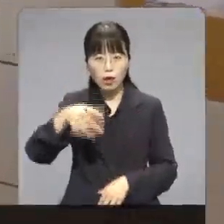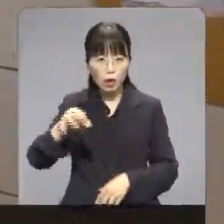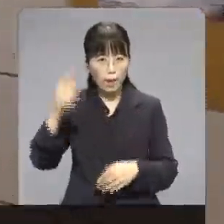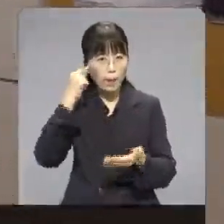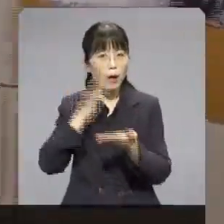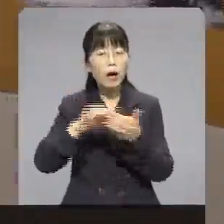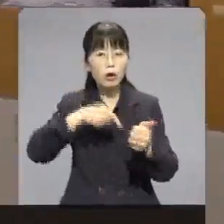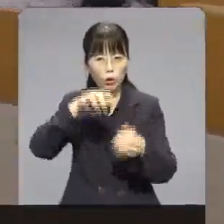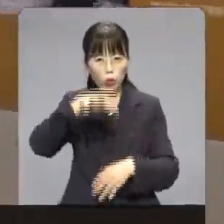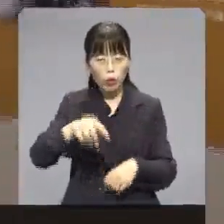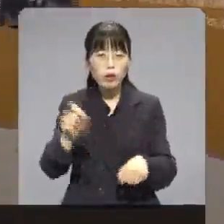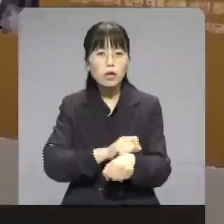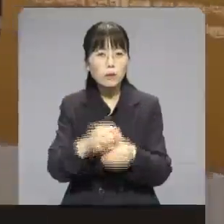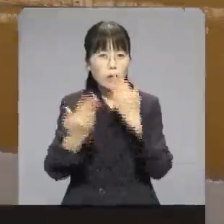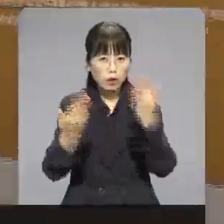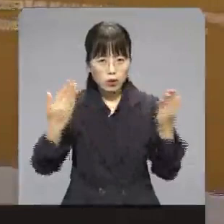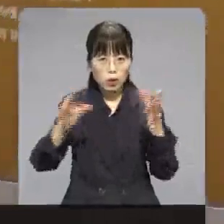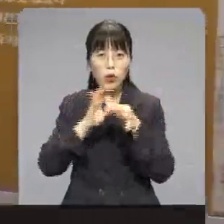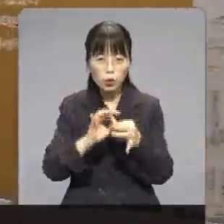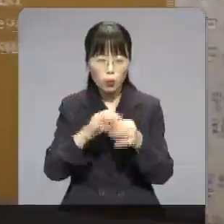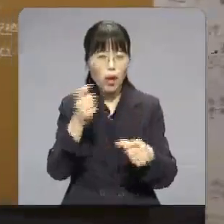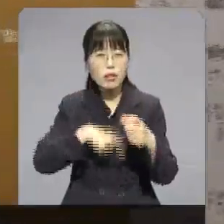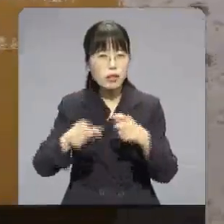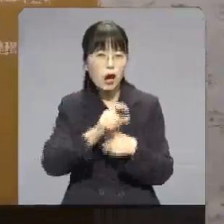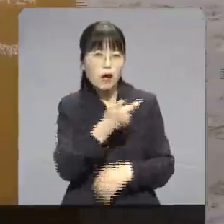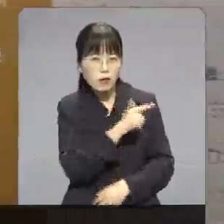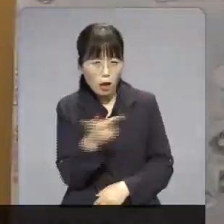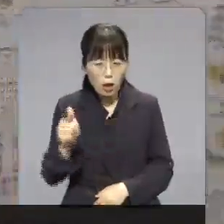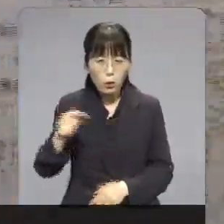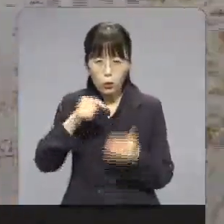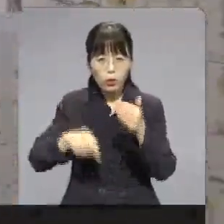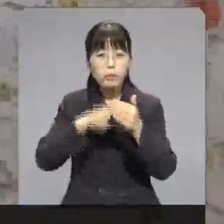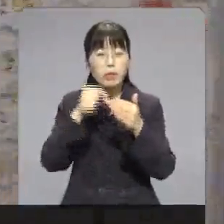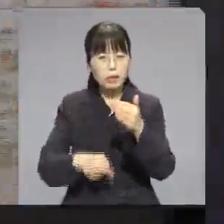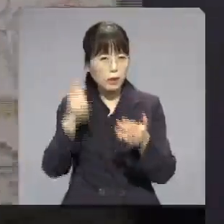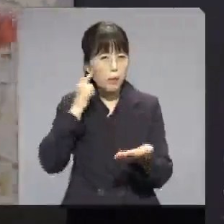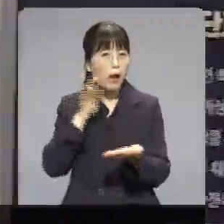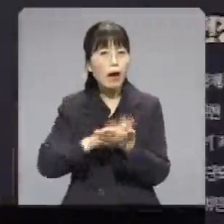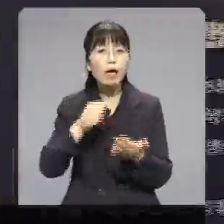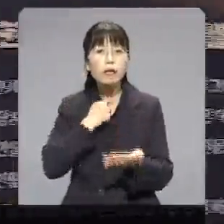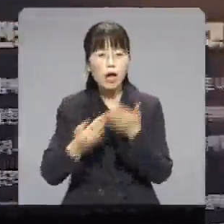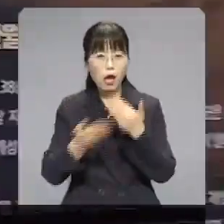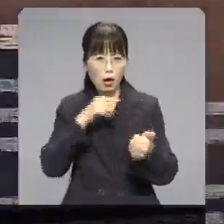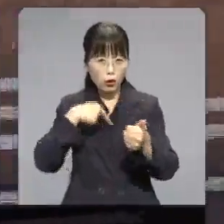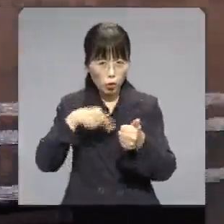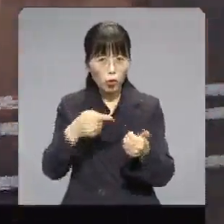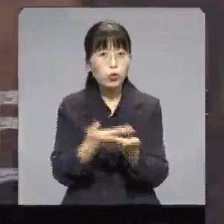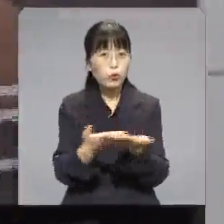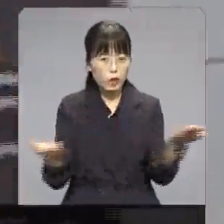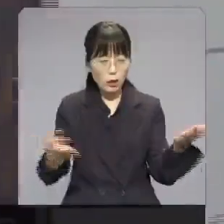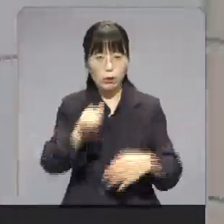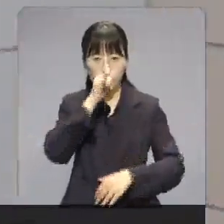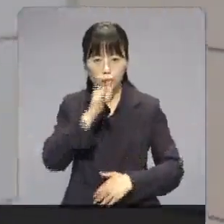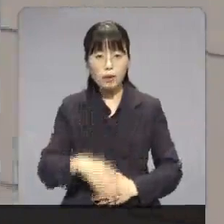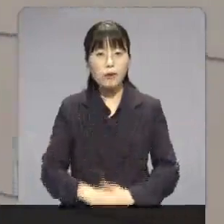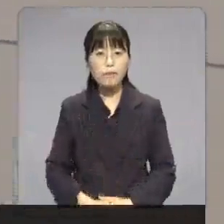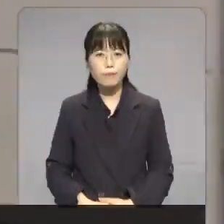난정평화교육원은 이번 특별 전시를 통해 더욱 다양하고 깊이 있는 평화 체험 교육을 제공할 거라고